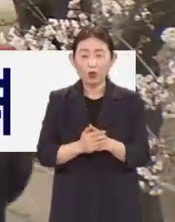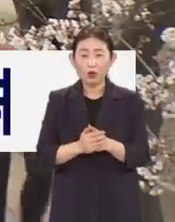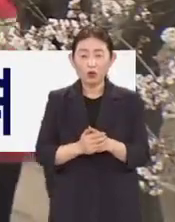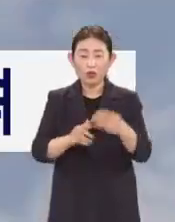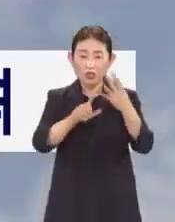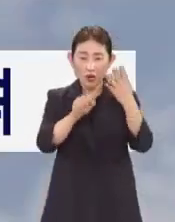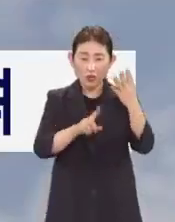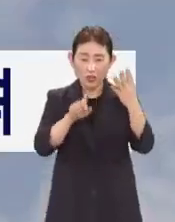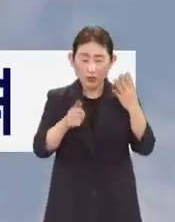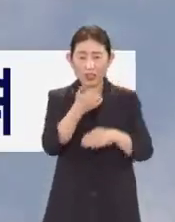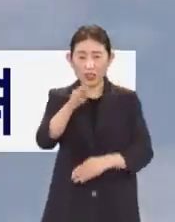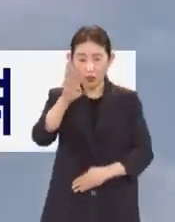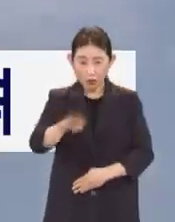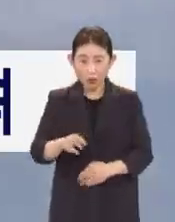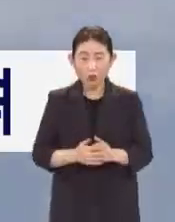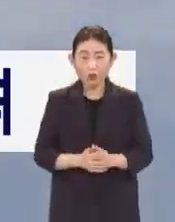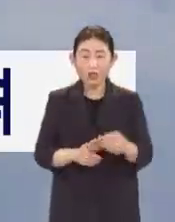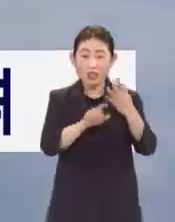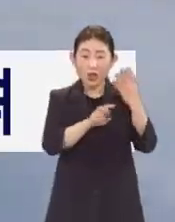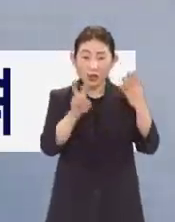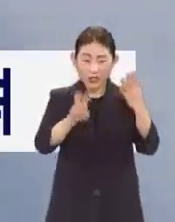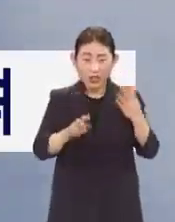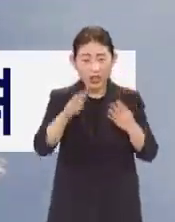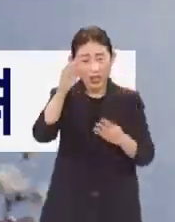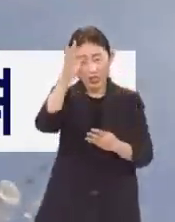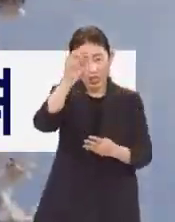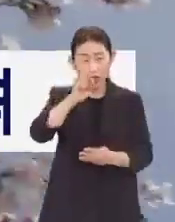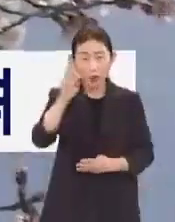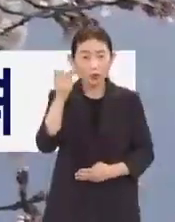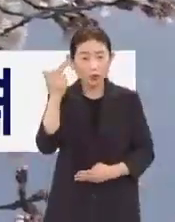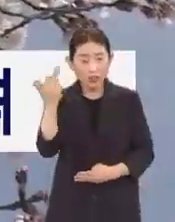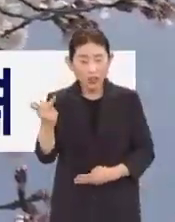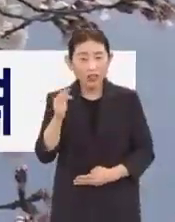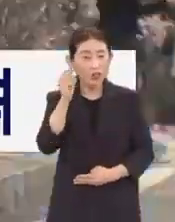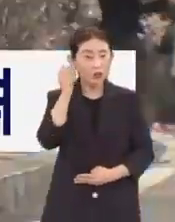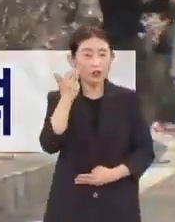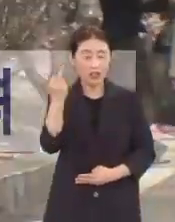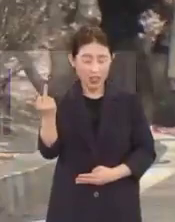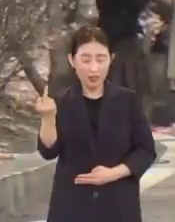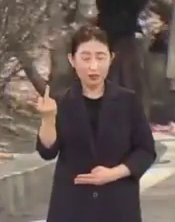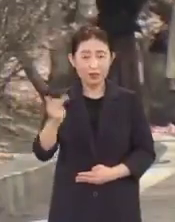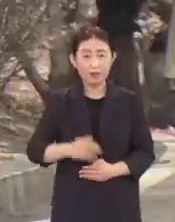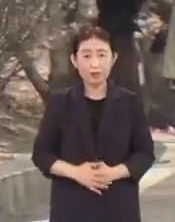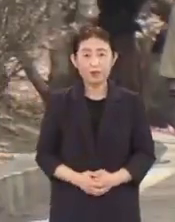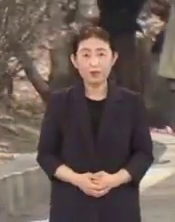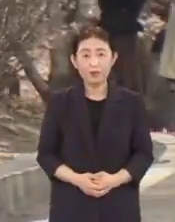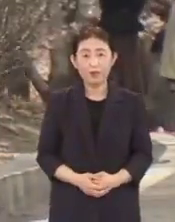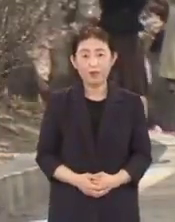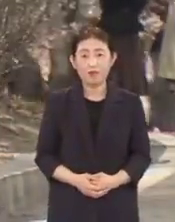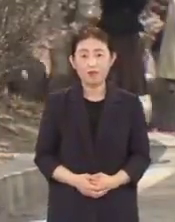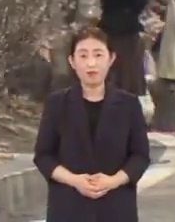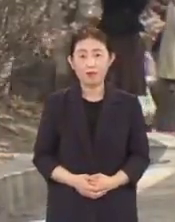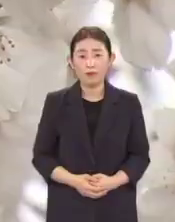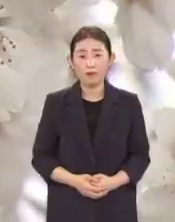제종금강수목원이 4월 11일 계룡산과 속리산은 4월 20일쯤 만개할 것으로 예측했습니다